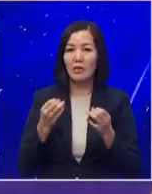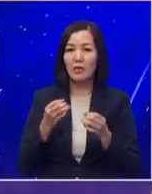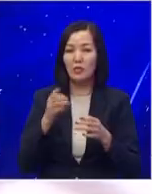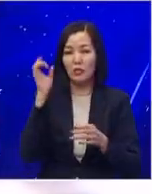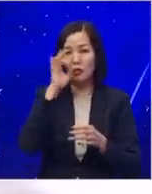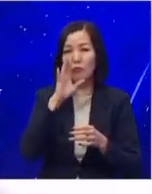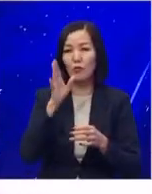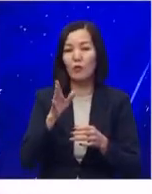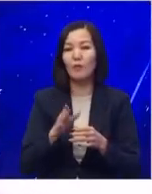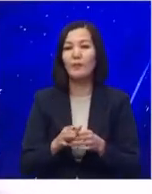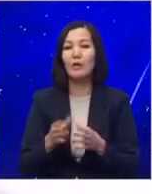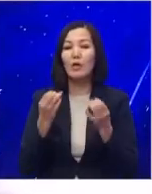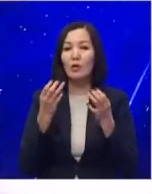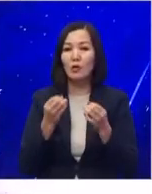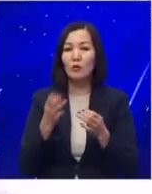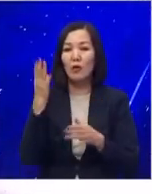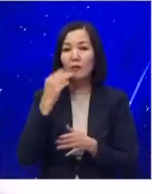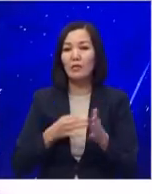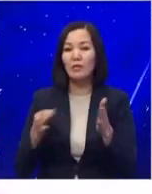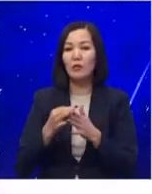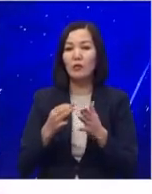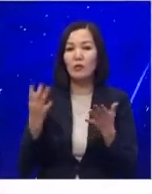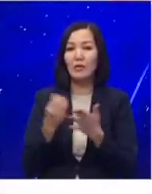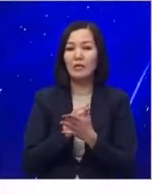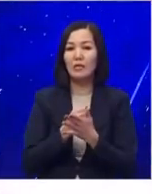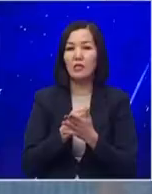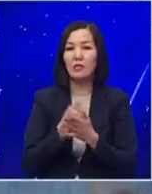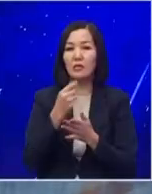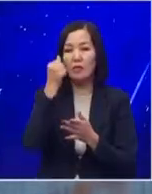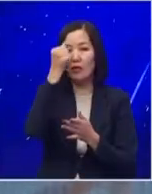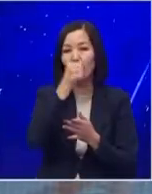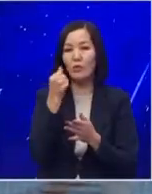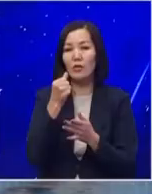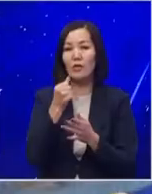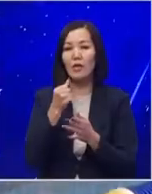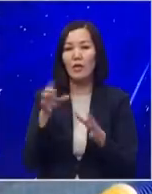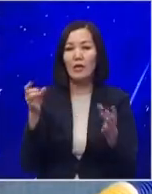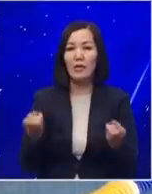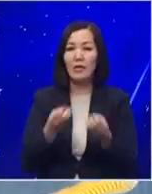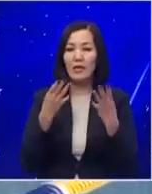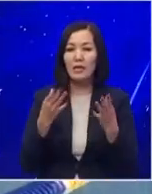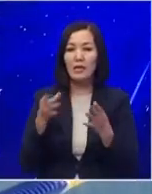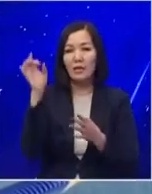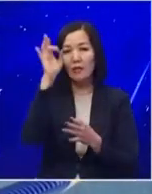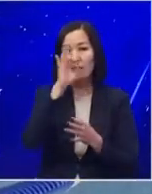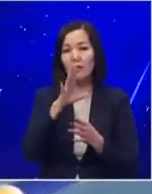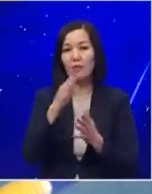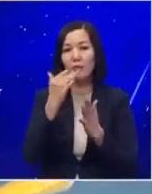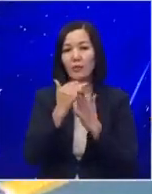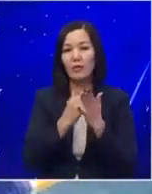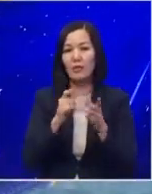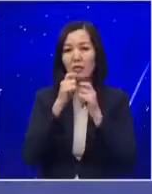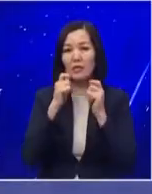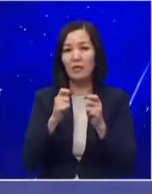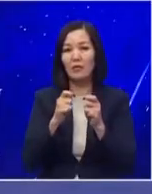или и это не все достижения алматинской области которых удалось добиться за год но одни из самых ярких и престижных на перечисление всех наград